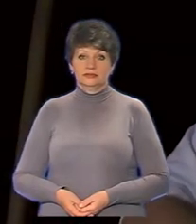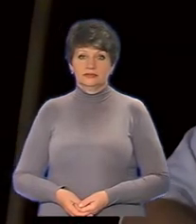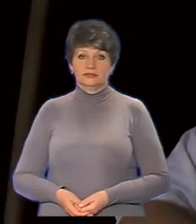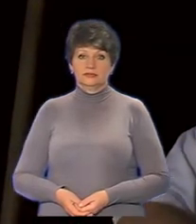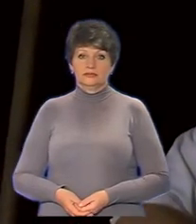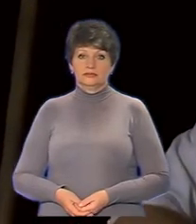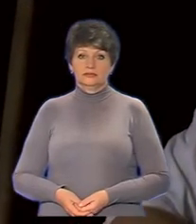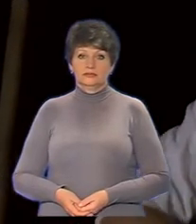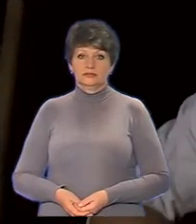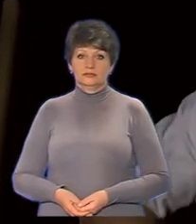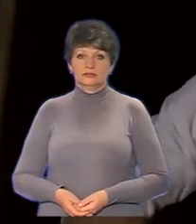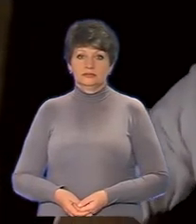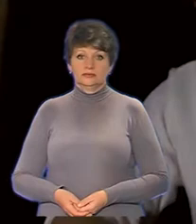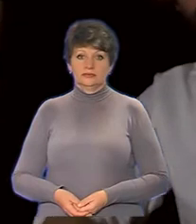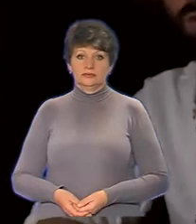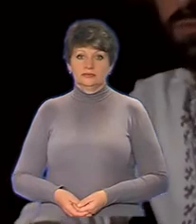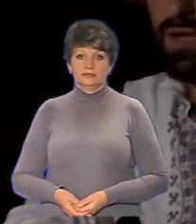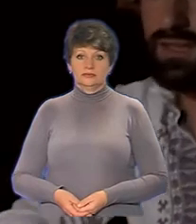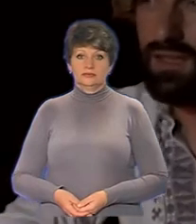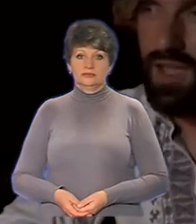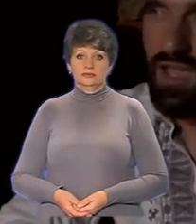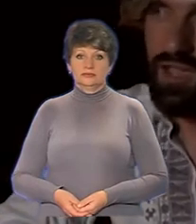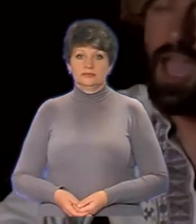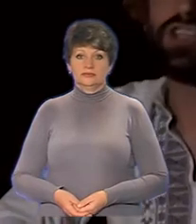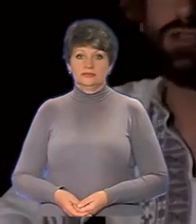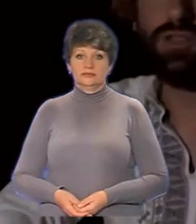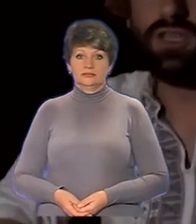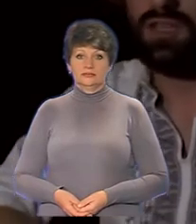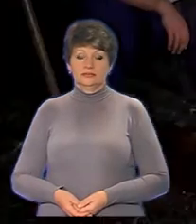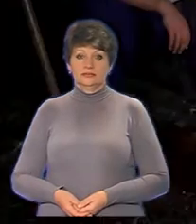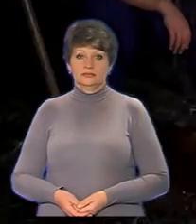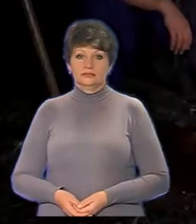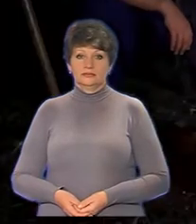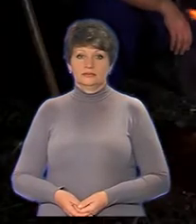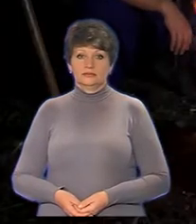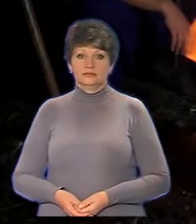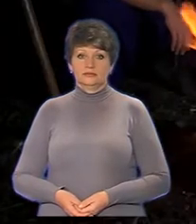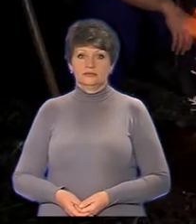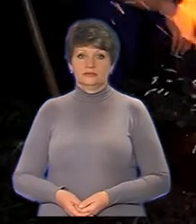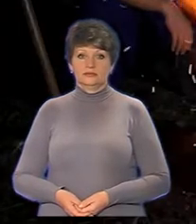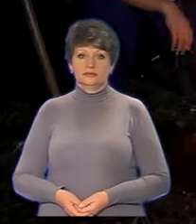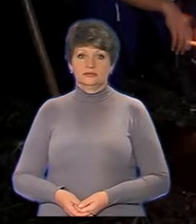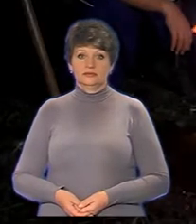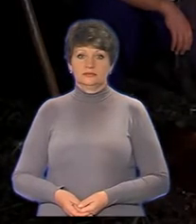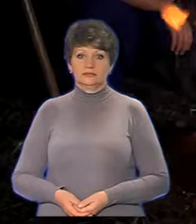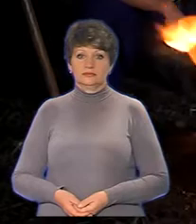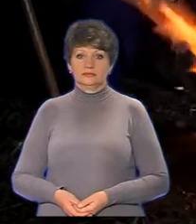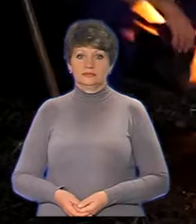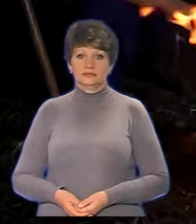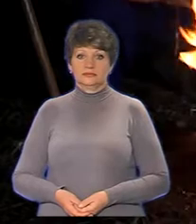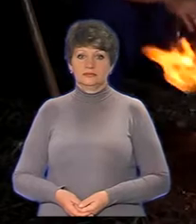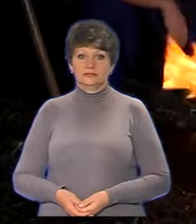а якщо ні? Та не заводь сумною, брате, якщо ні, то якомусь доброму чоловіку